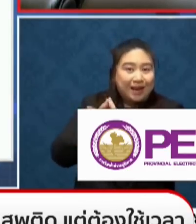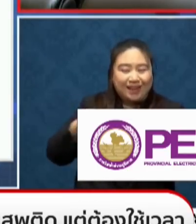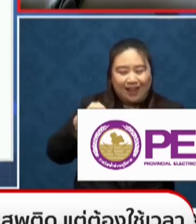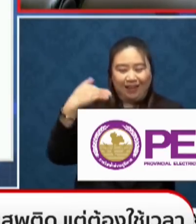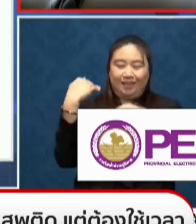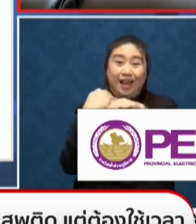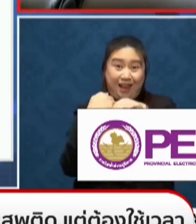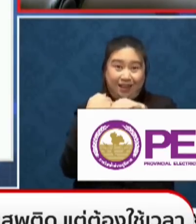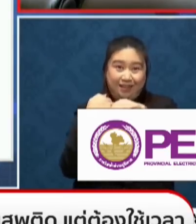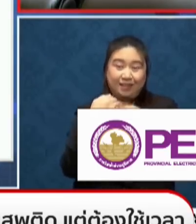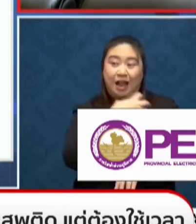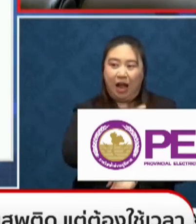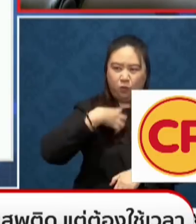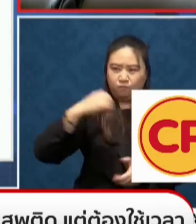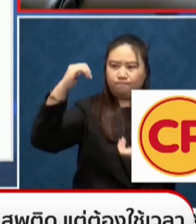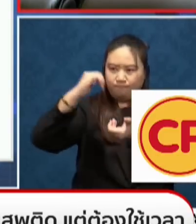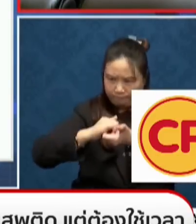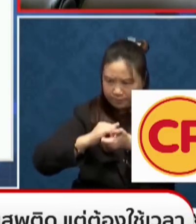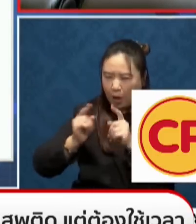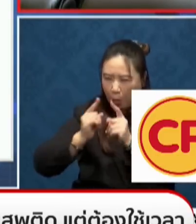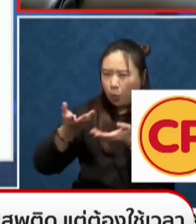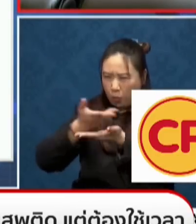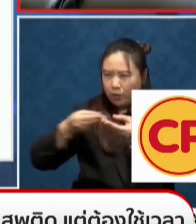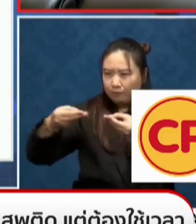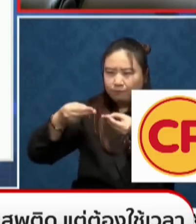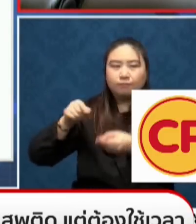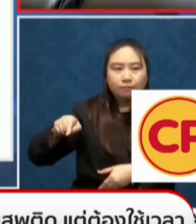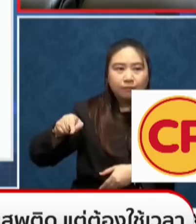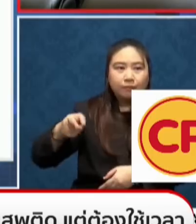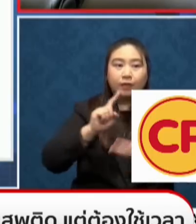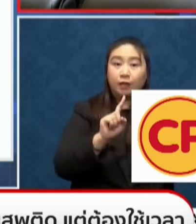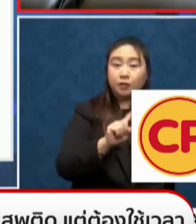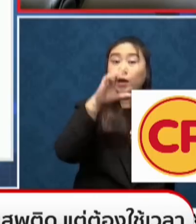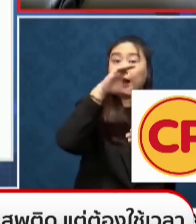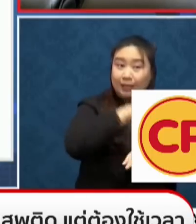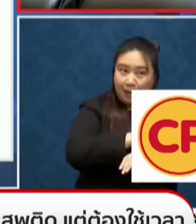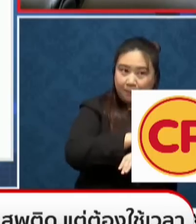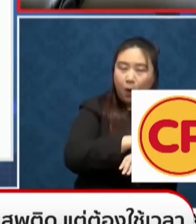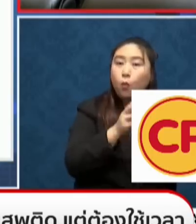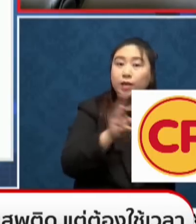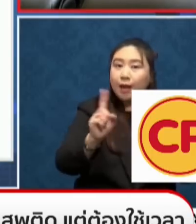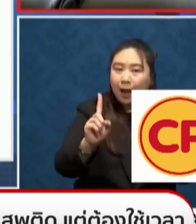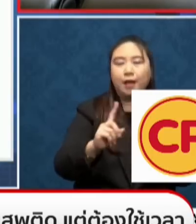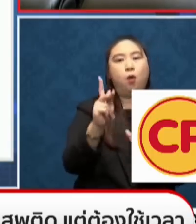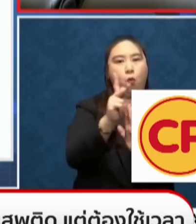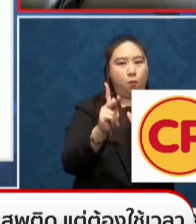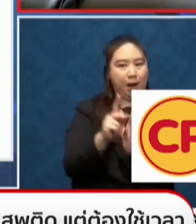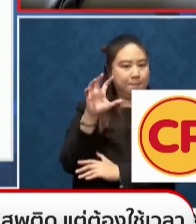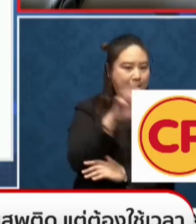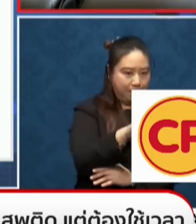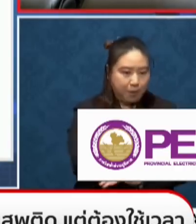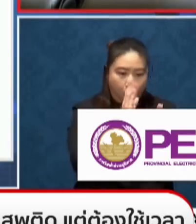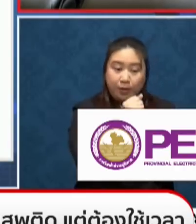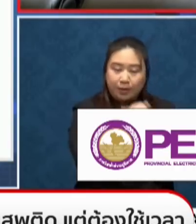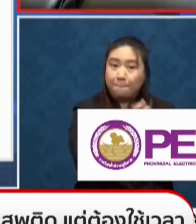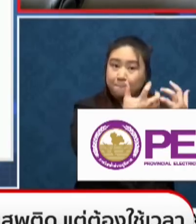64พ.ศ.น่าจะเขียนสลับกันจับกุมยาบ้าเนี่ยได้ประมาณ 1,000 ล้านเม็ดยาไอซ์79ตันขณะที่ไทยน